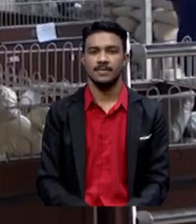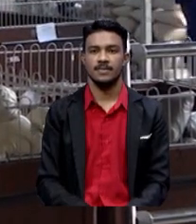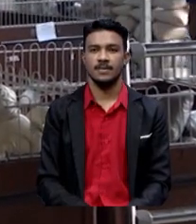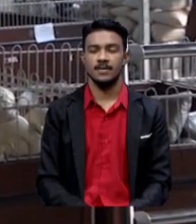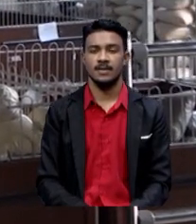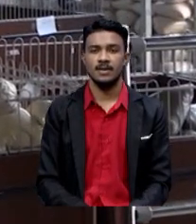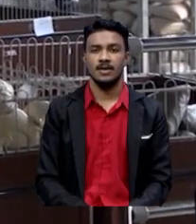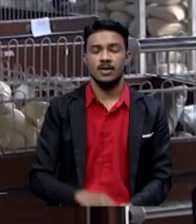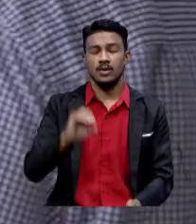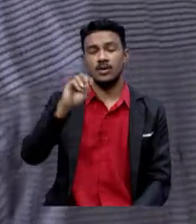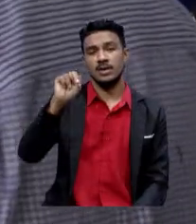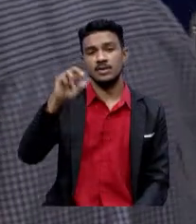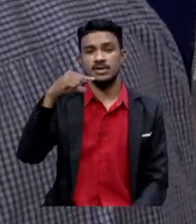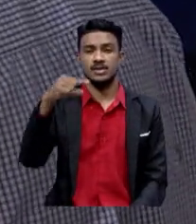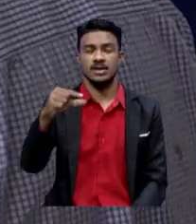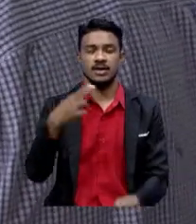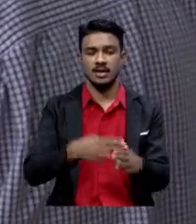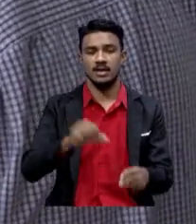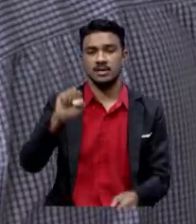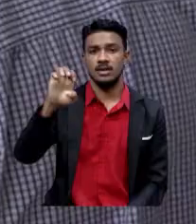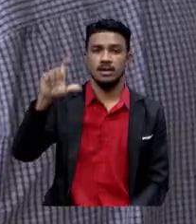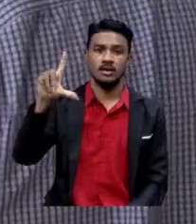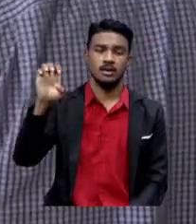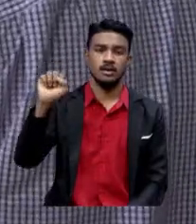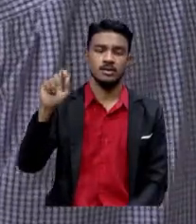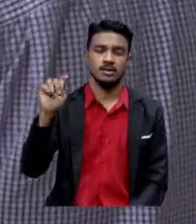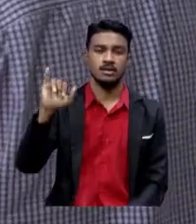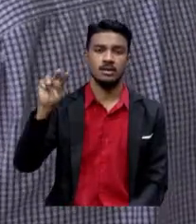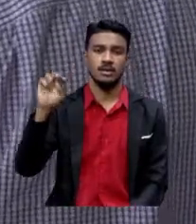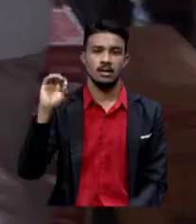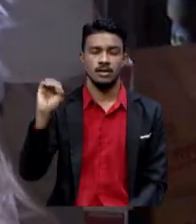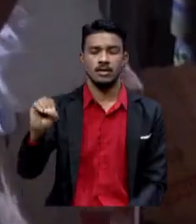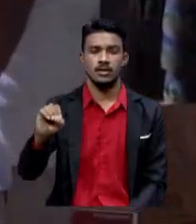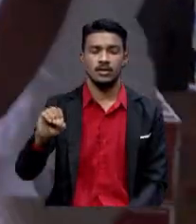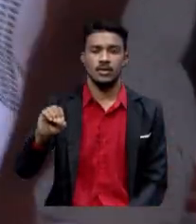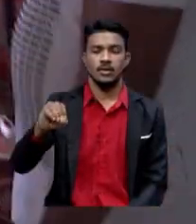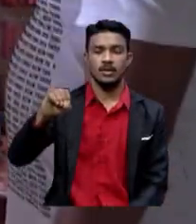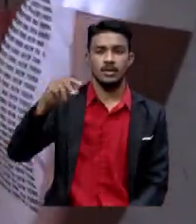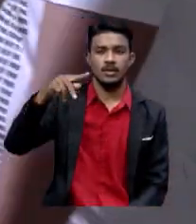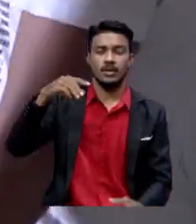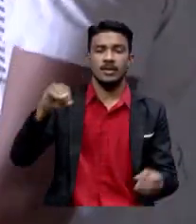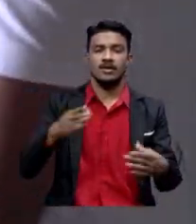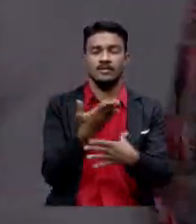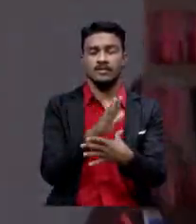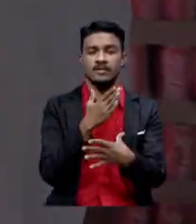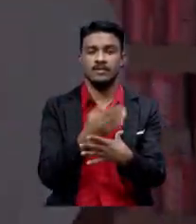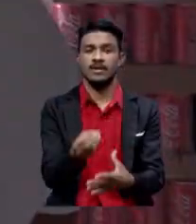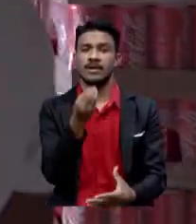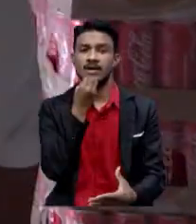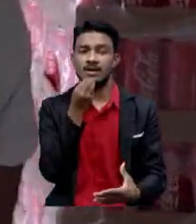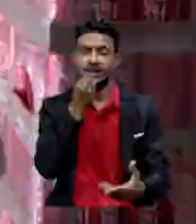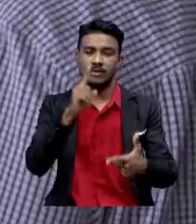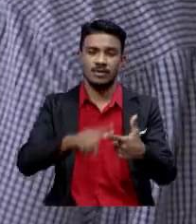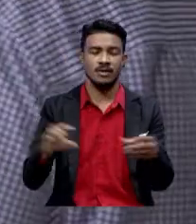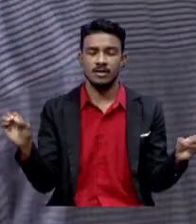Koordinator ONZ Lahua Mutuk Celestino Gusmão hateten, Programa Nasional Cesta Básica Fase da Ruak, la ia benefício ba